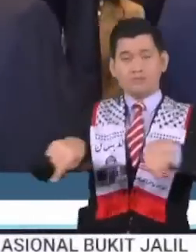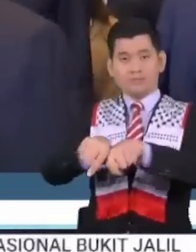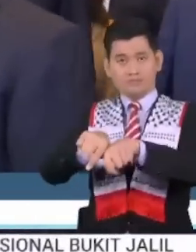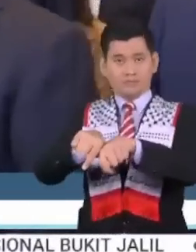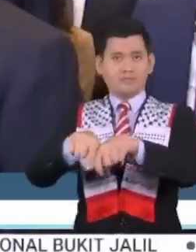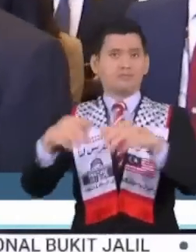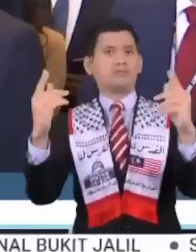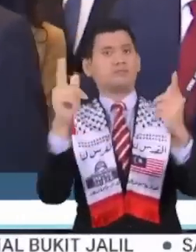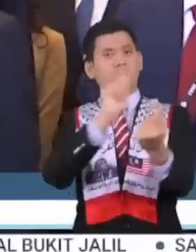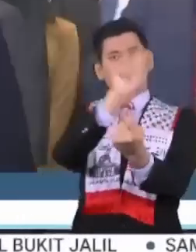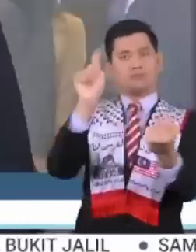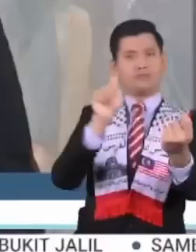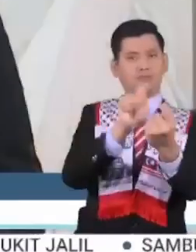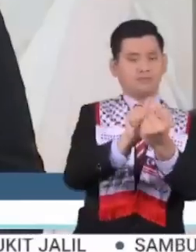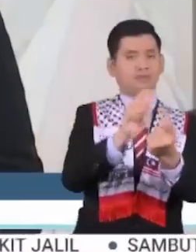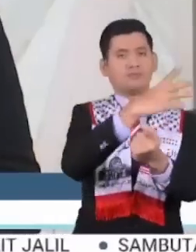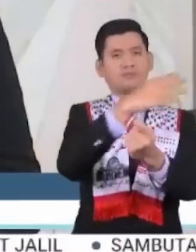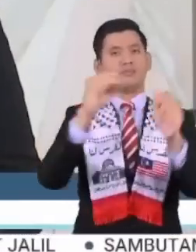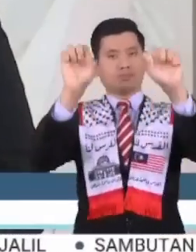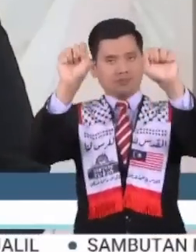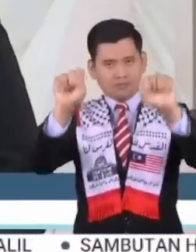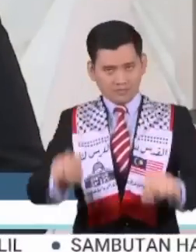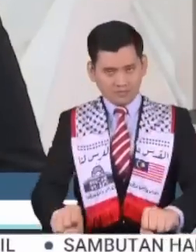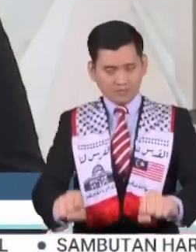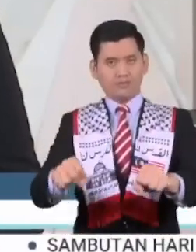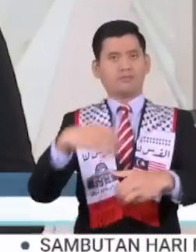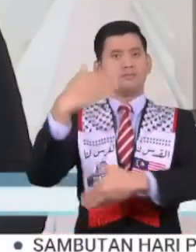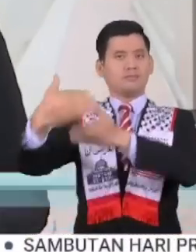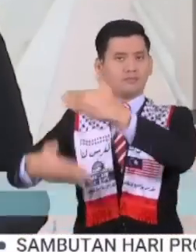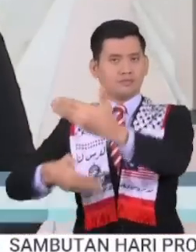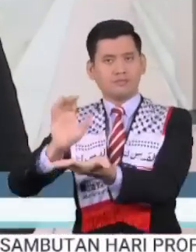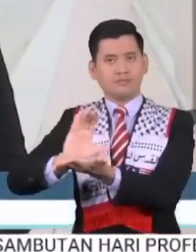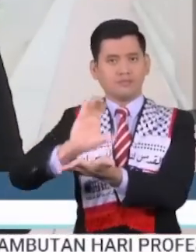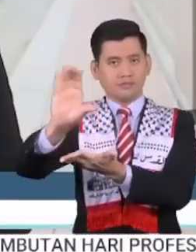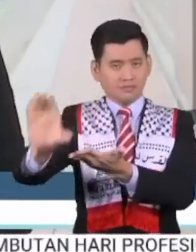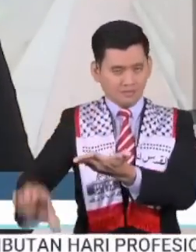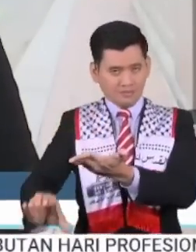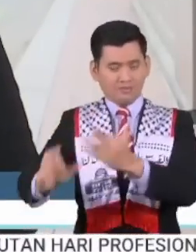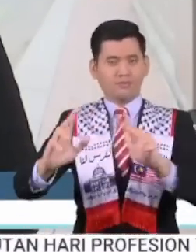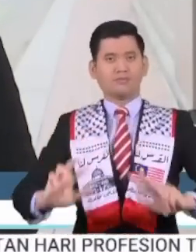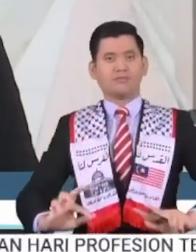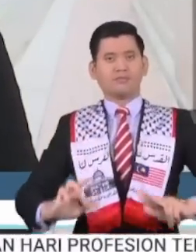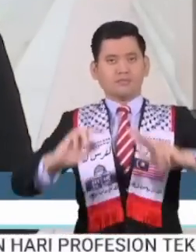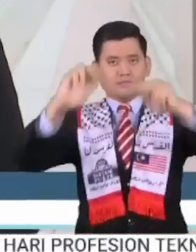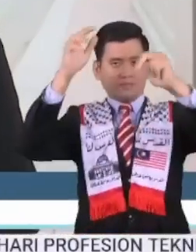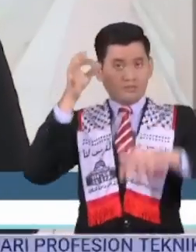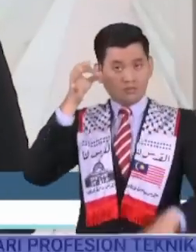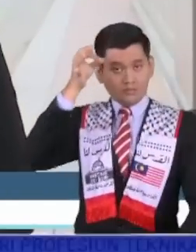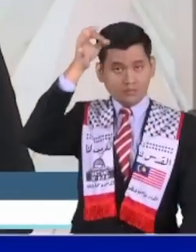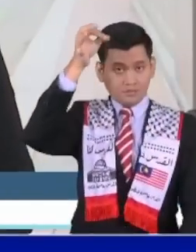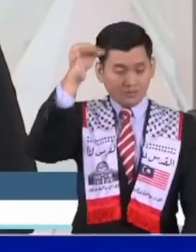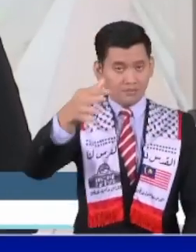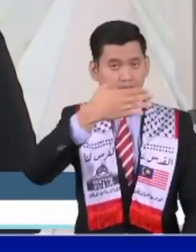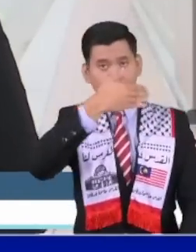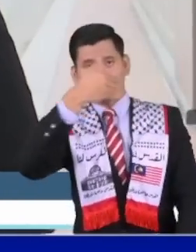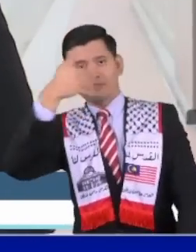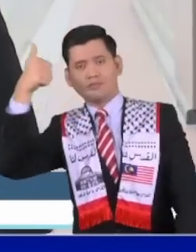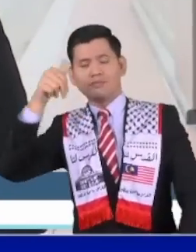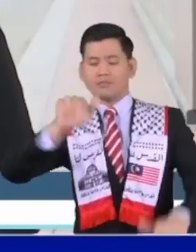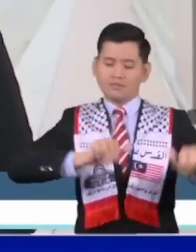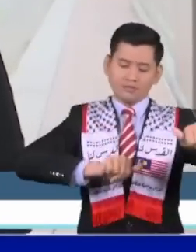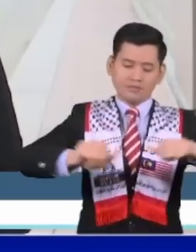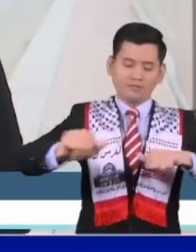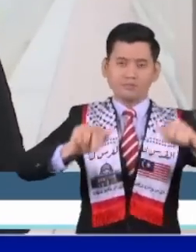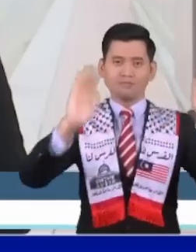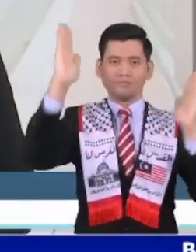maju untuk melabur. Membina masa depan yang berdaya tahan dan mampan untuk semua. Sudah pasti penglibatan aktif